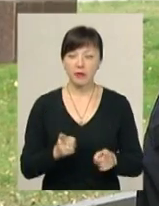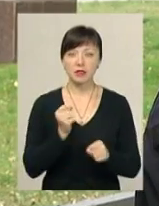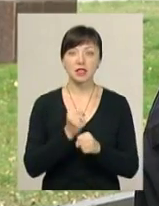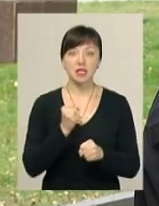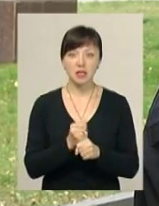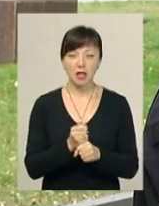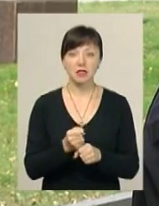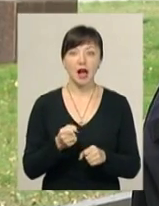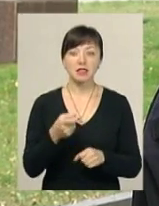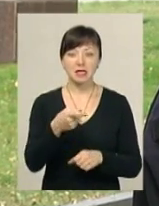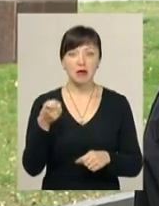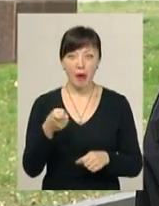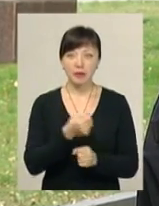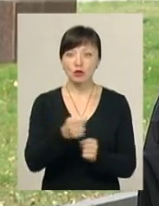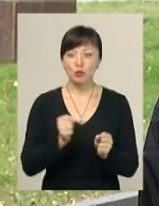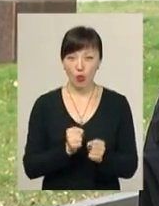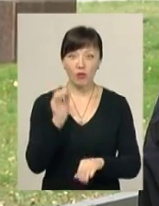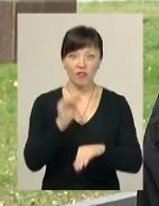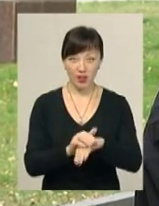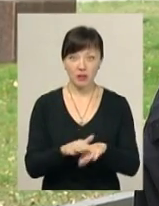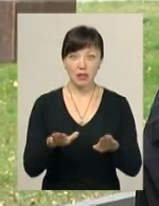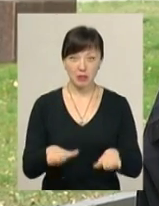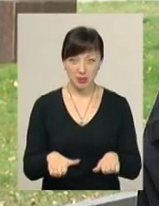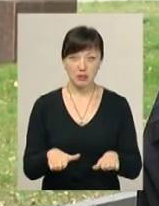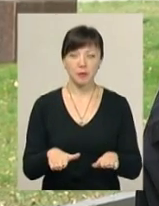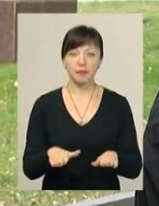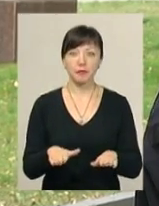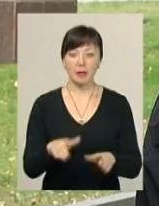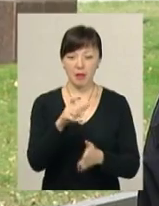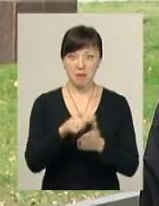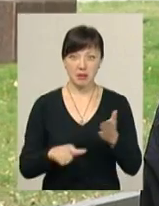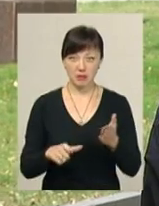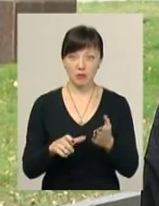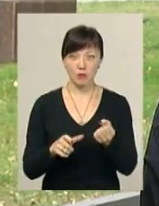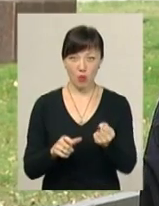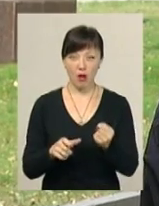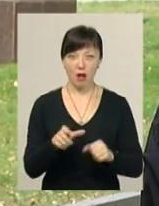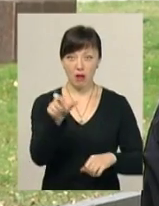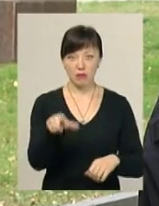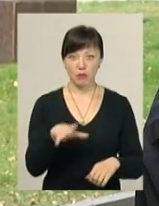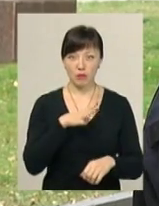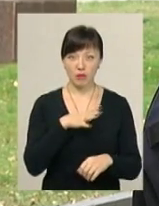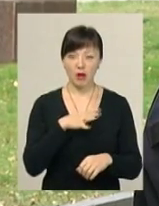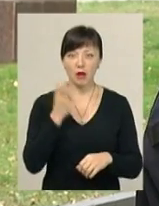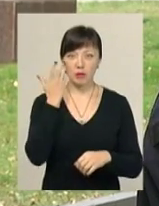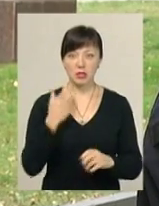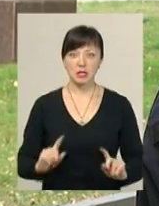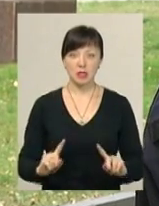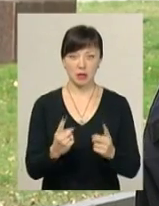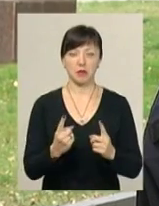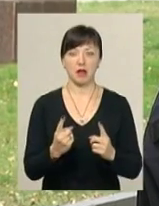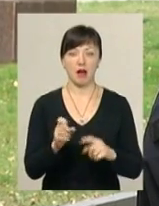здійснювалася стрільба. Тобто зброю ми виявили на місці, виявили магазин, саме у громадянина був в руці він під час